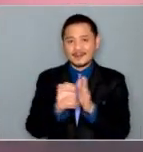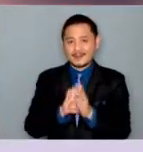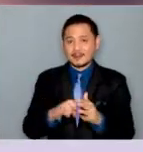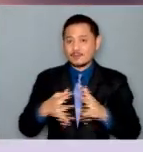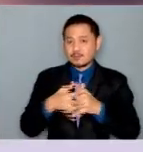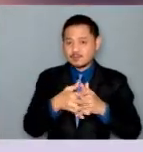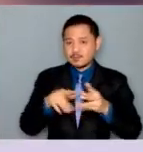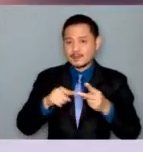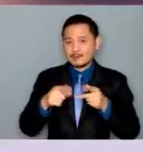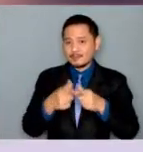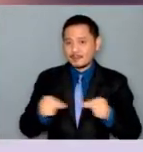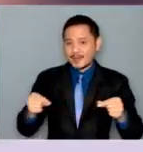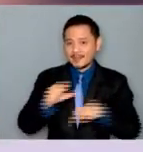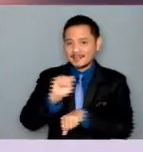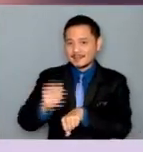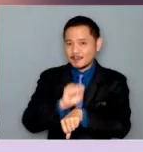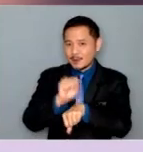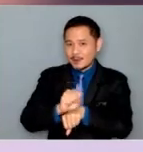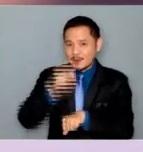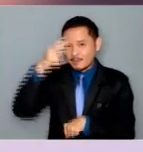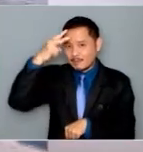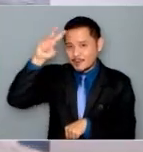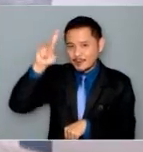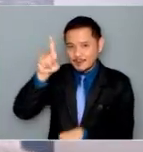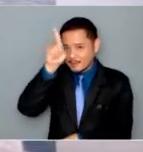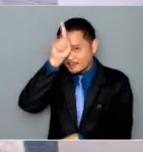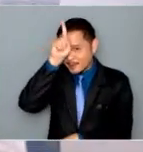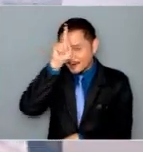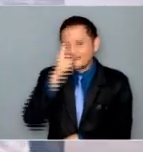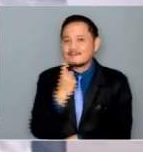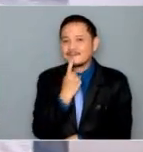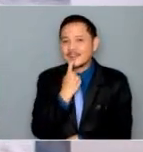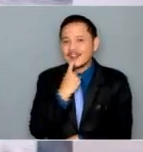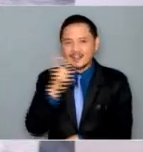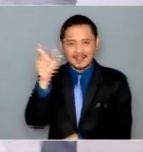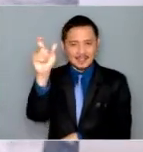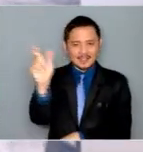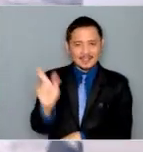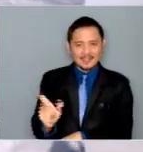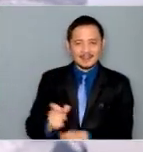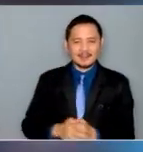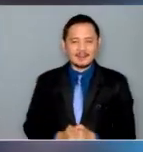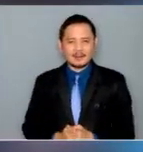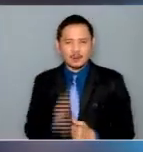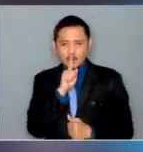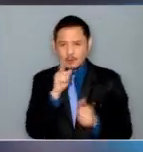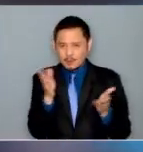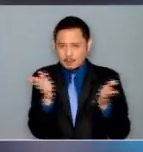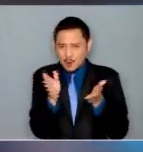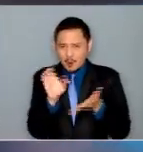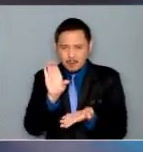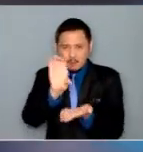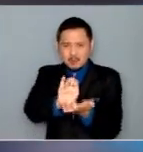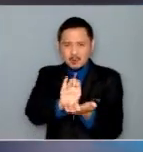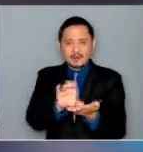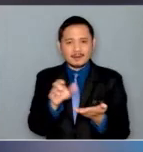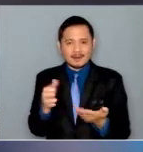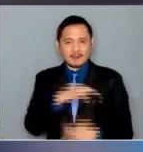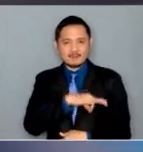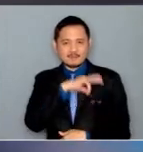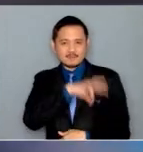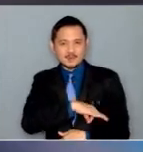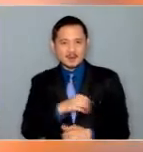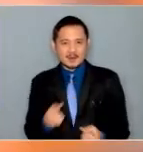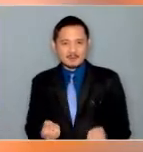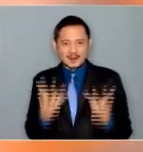Japan, Singapore, Mexico, Germany, Finland, at Italy. Mula sa maliit na puhunan, ngayon kumikita ang